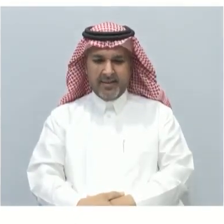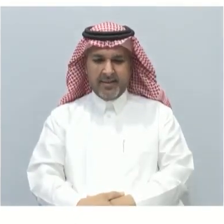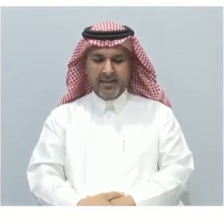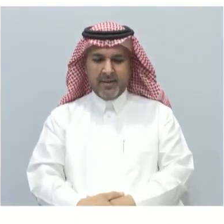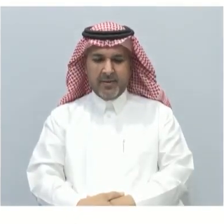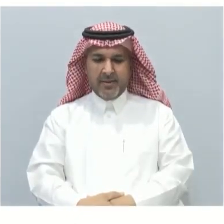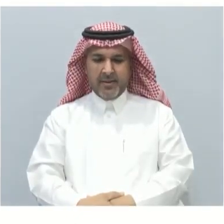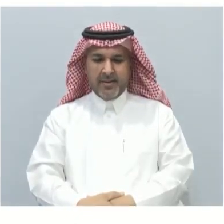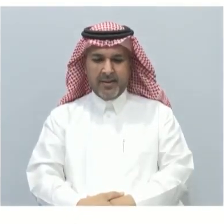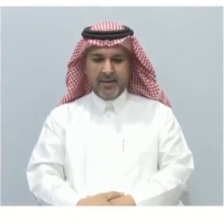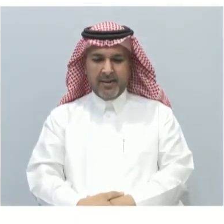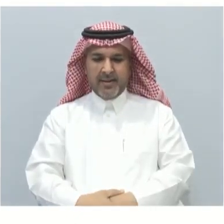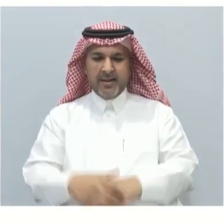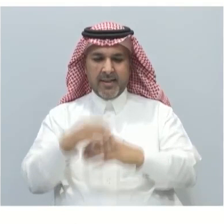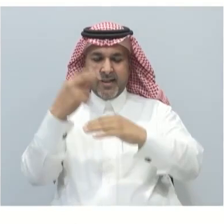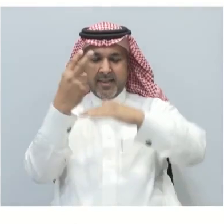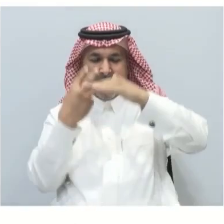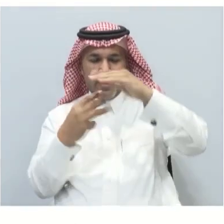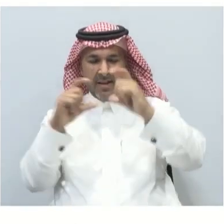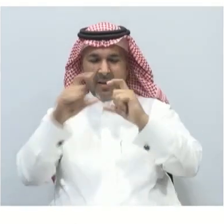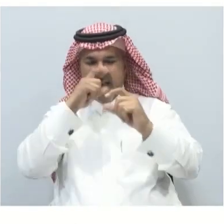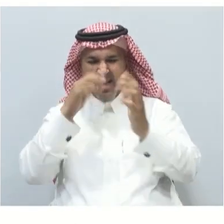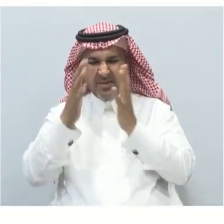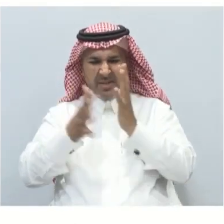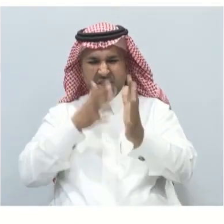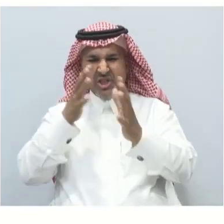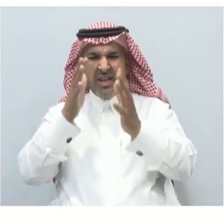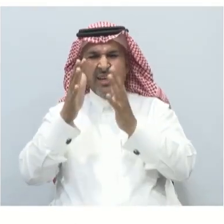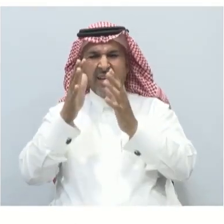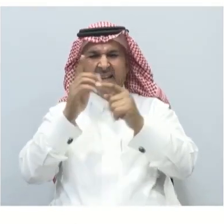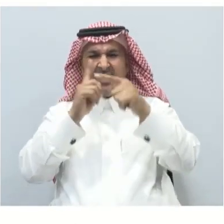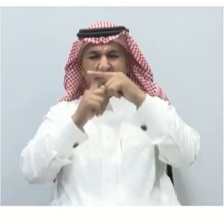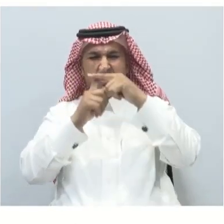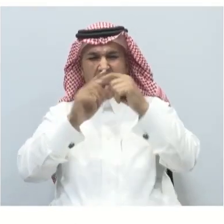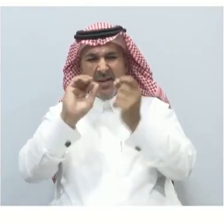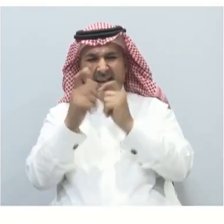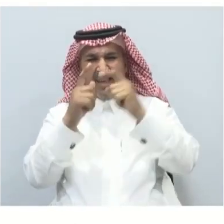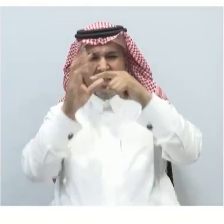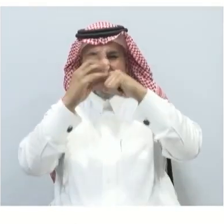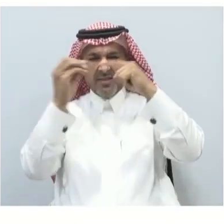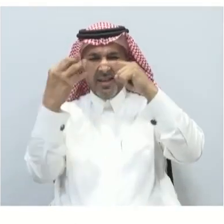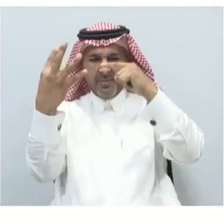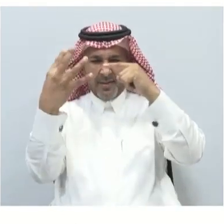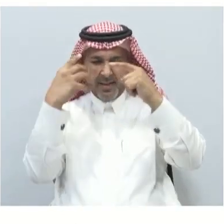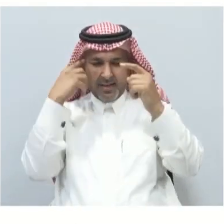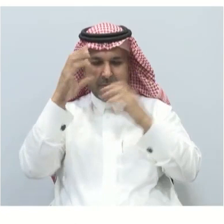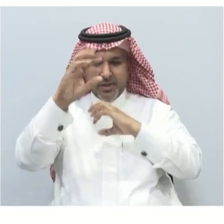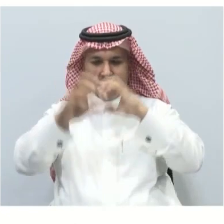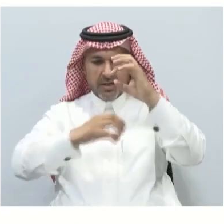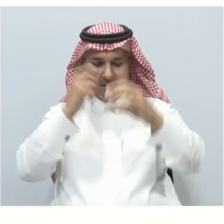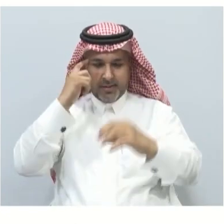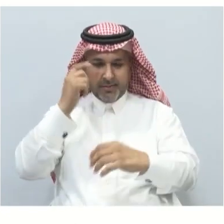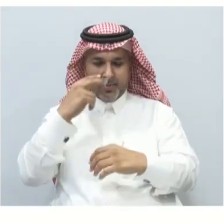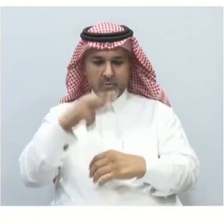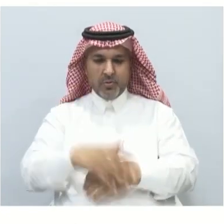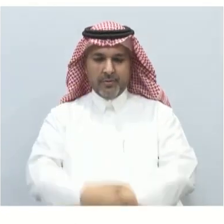كما هي تساوي اخلي هذه 2 على 3 بس بدال الاربعه احط ايش سالب ا اذا هنا انا شقلبت وبالتالي